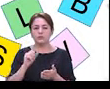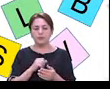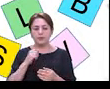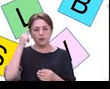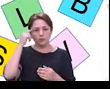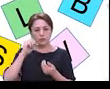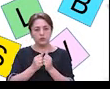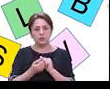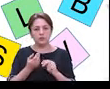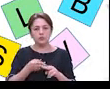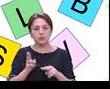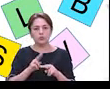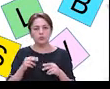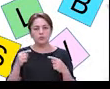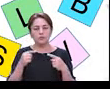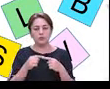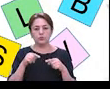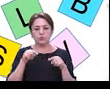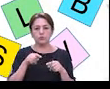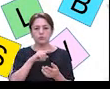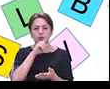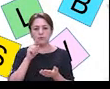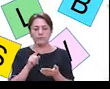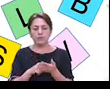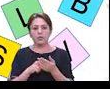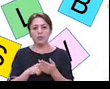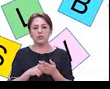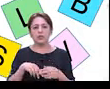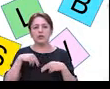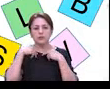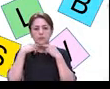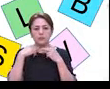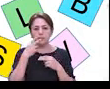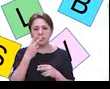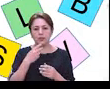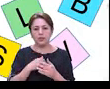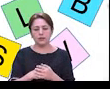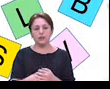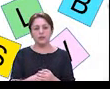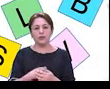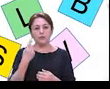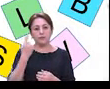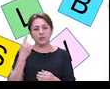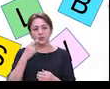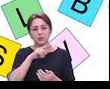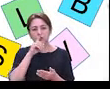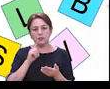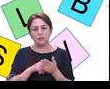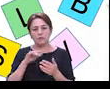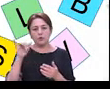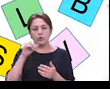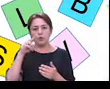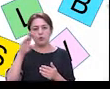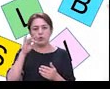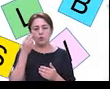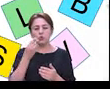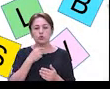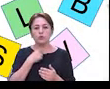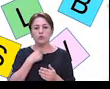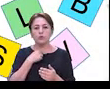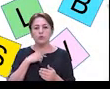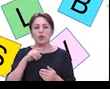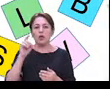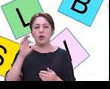uchun albatta. Ushbu savollarga e'tibor qarating. Demak, birinchi savol: undosh